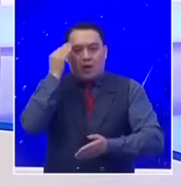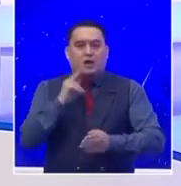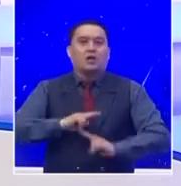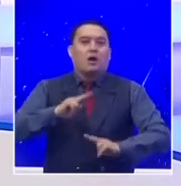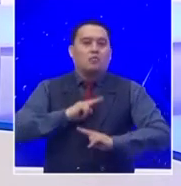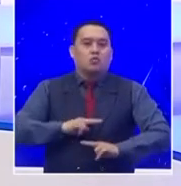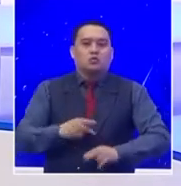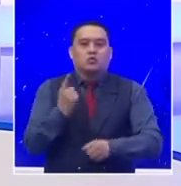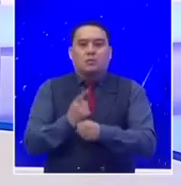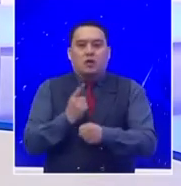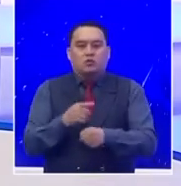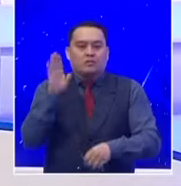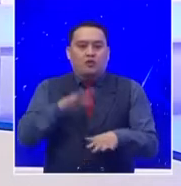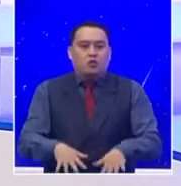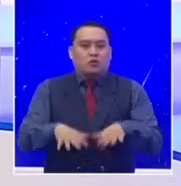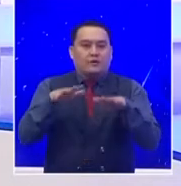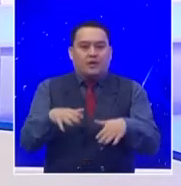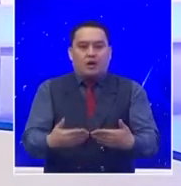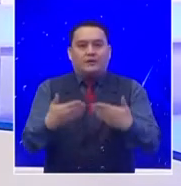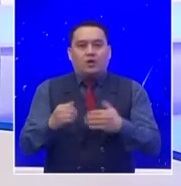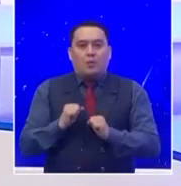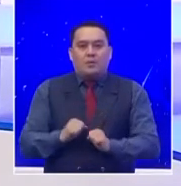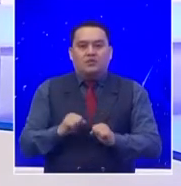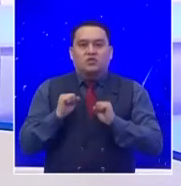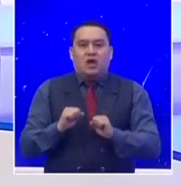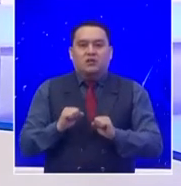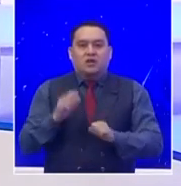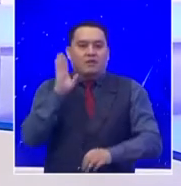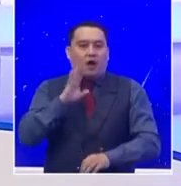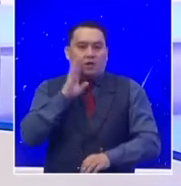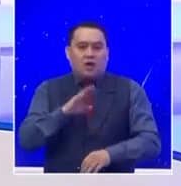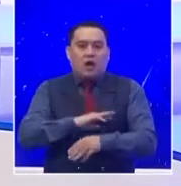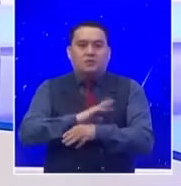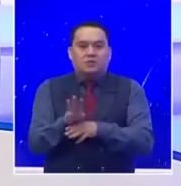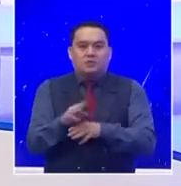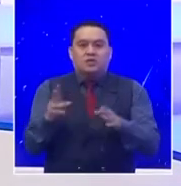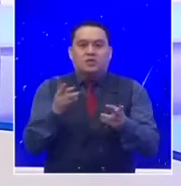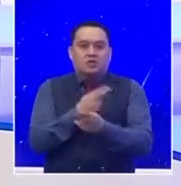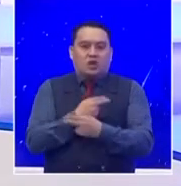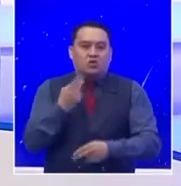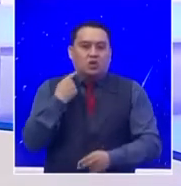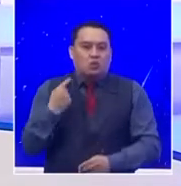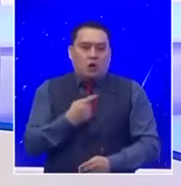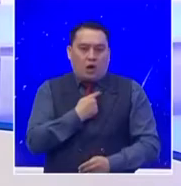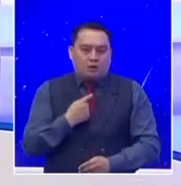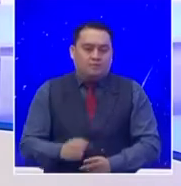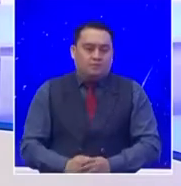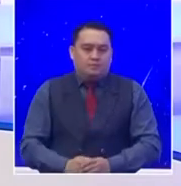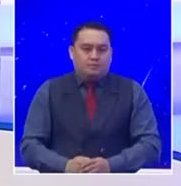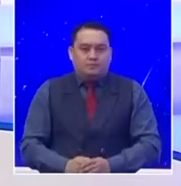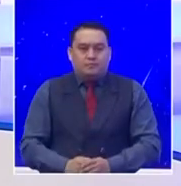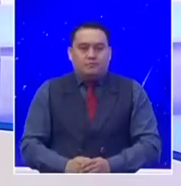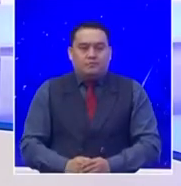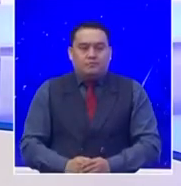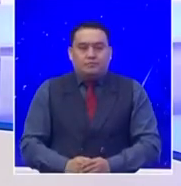работы по недопущению подтопления. Сегодня мерами защиты от талой воды охвачены дачные массивы Талдыкургана. Подробности в материале.